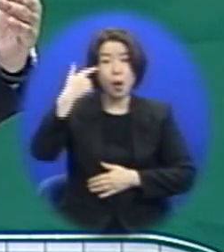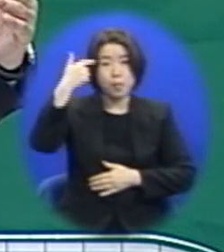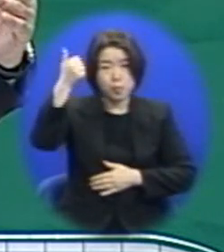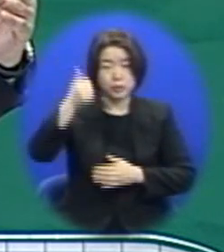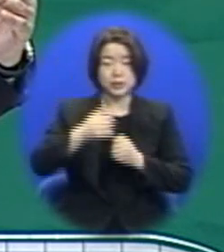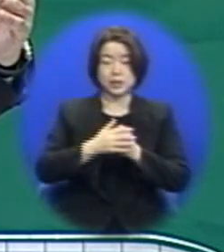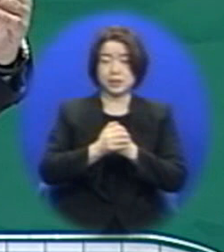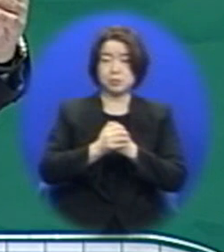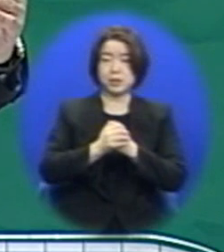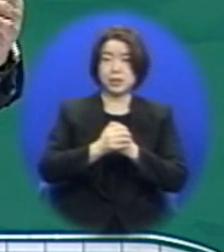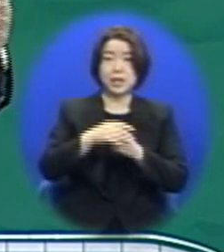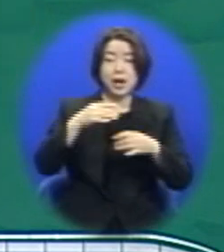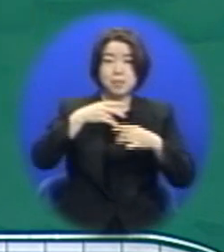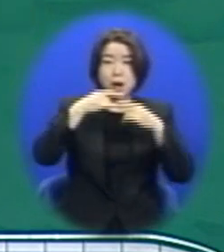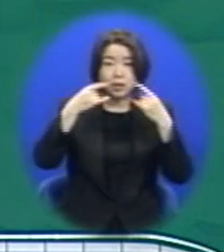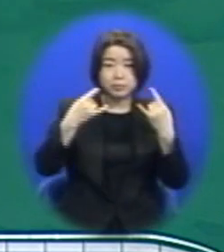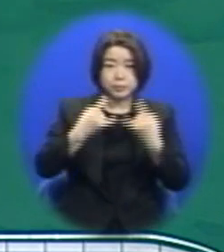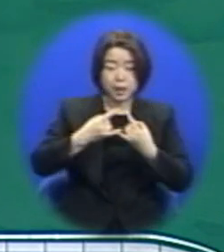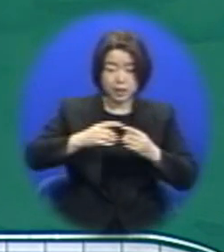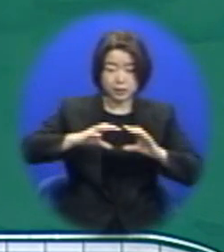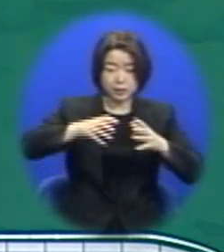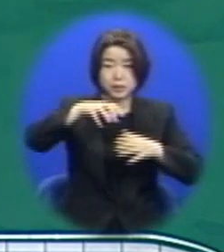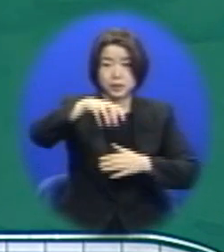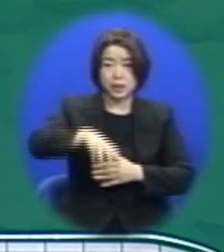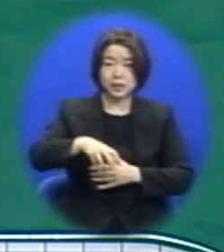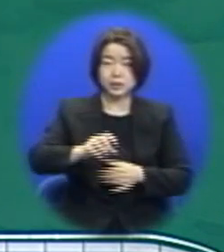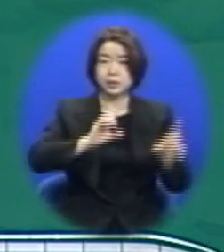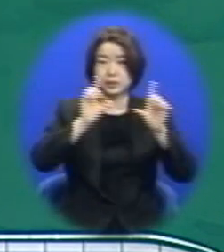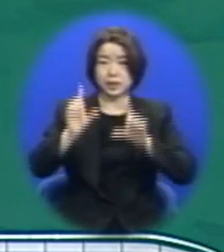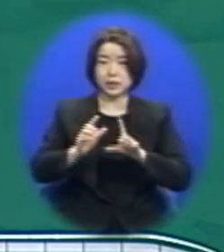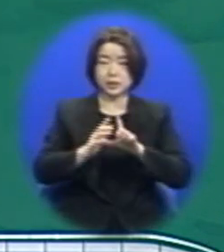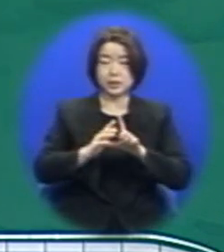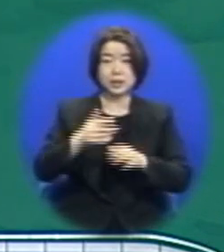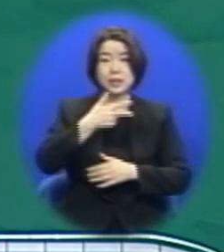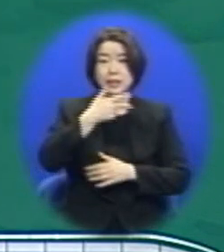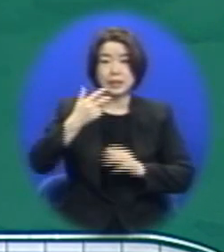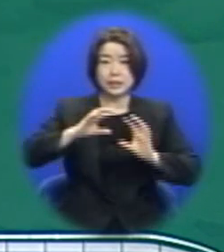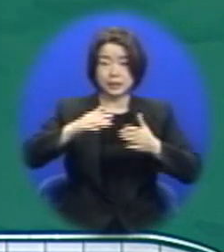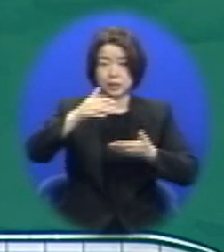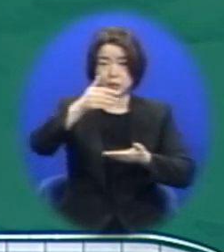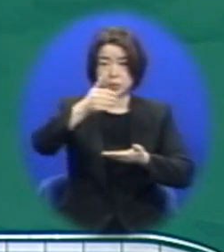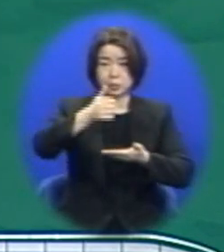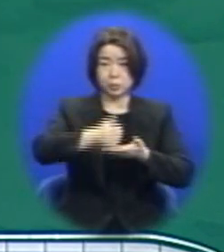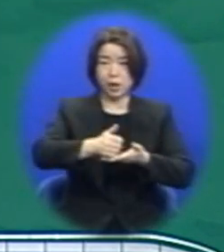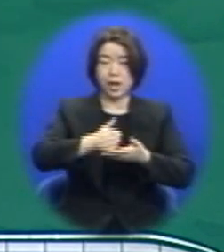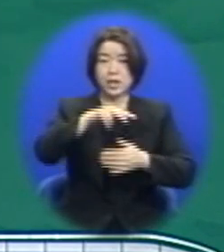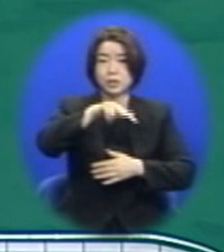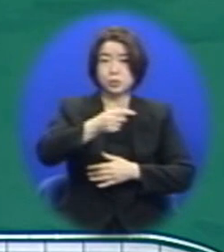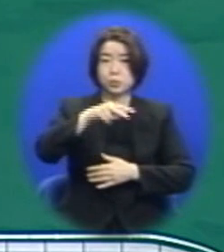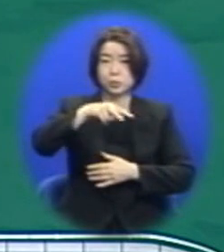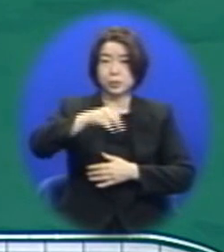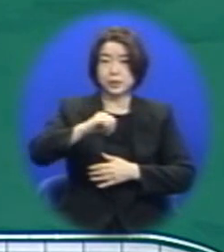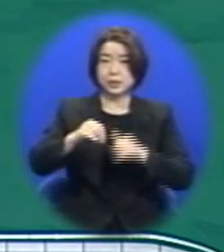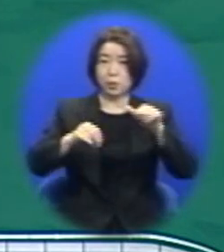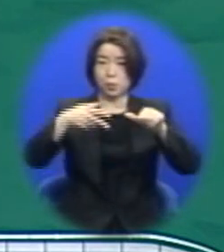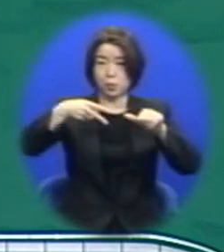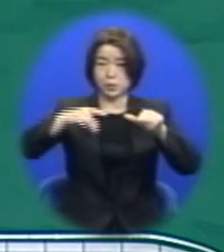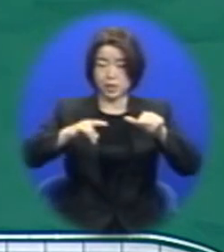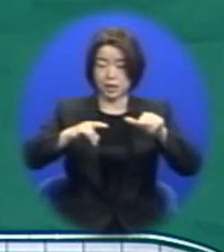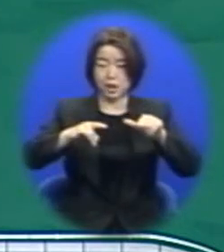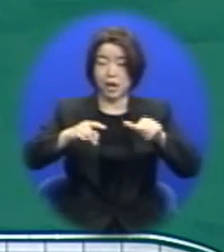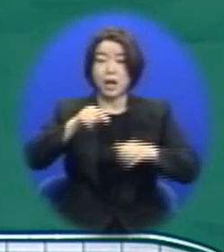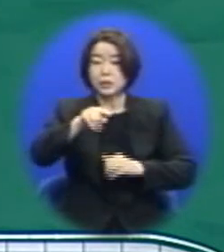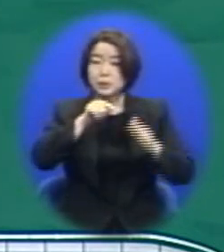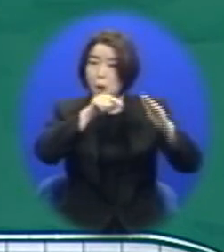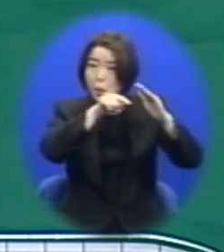파리에서 살았었는데 영국 국왕 조지 5세가 프랑스를 방문하면서 국왕을 보는